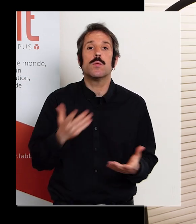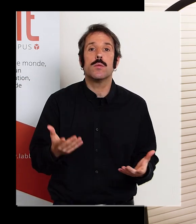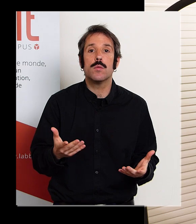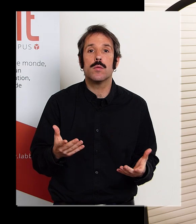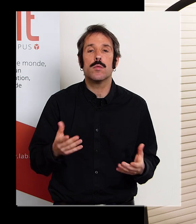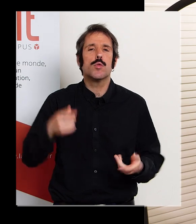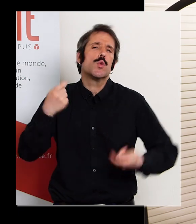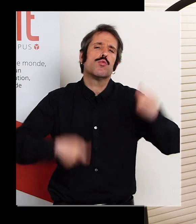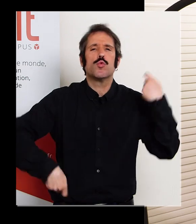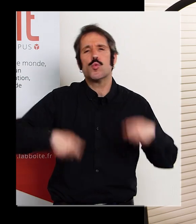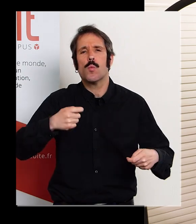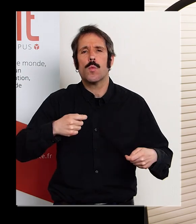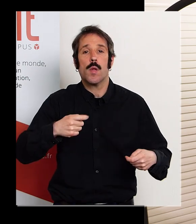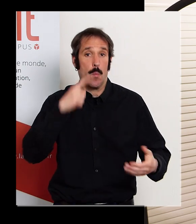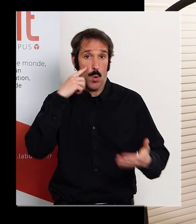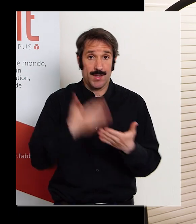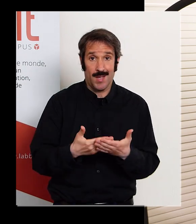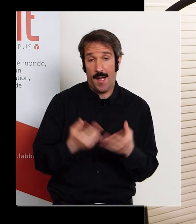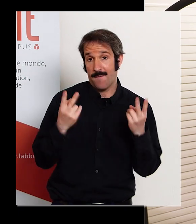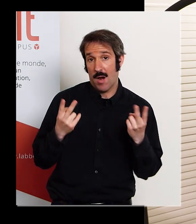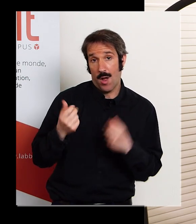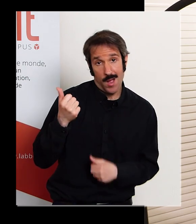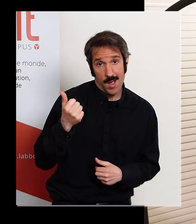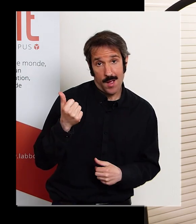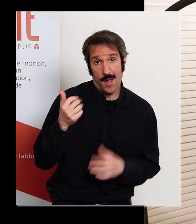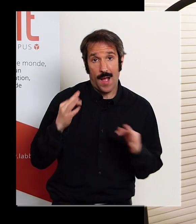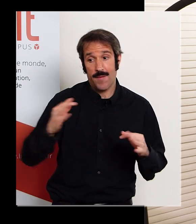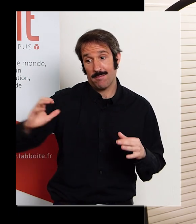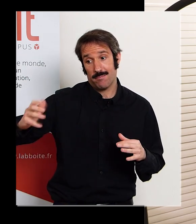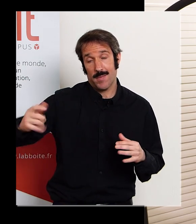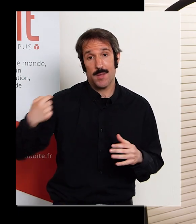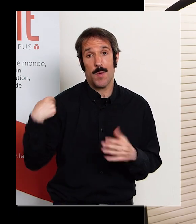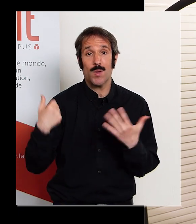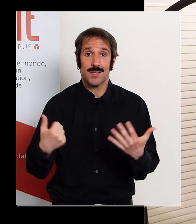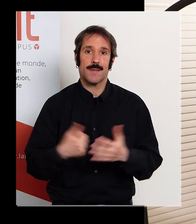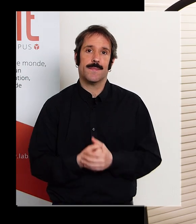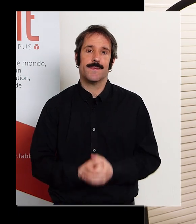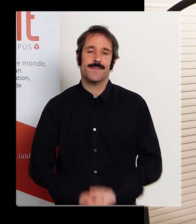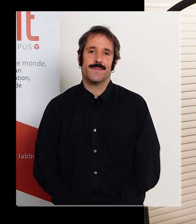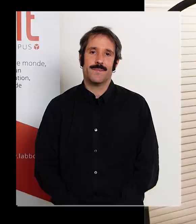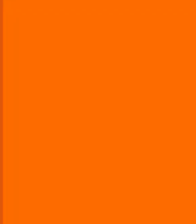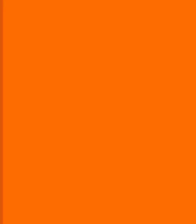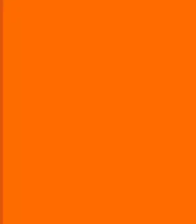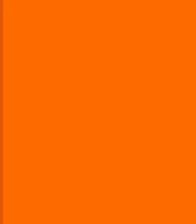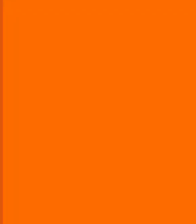tissu assez souple. Et c'est pour ça que nous avons une valeur de 1 sur la 6e case.